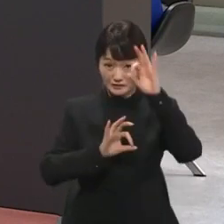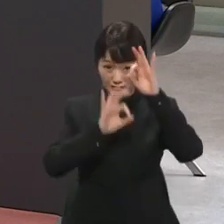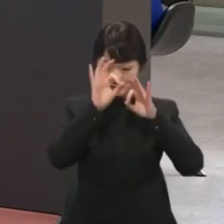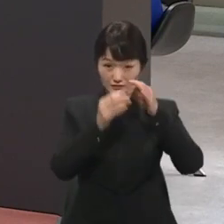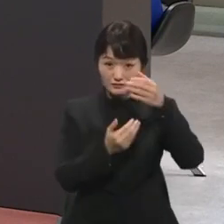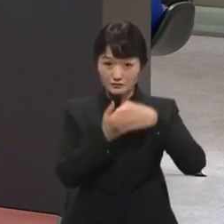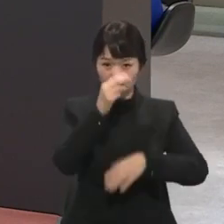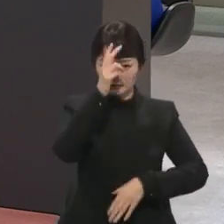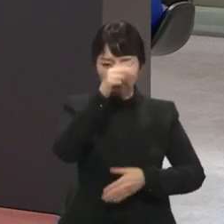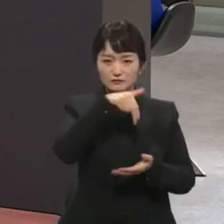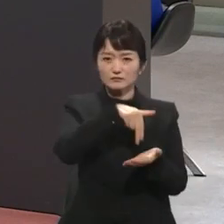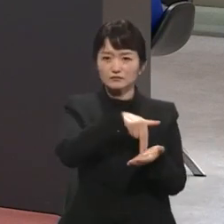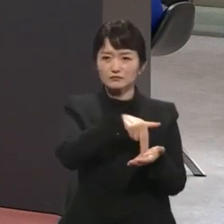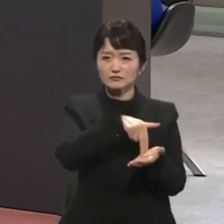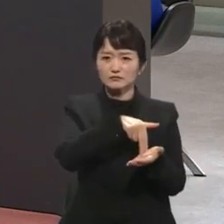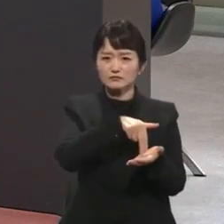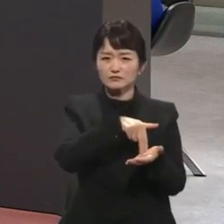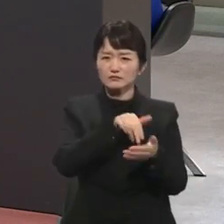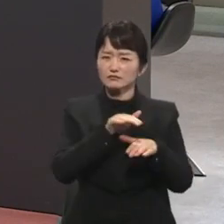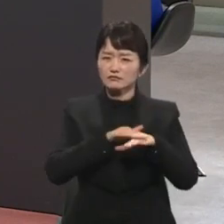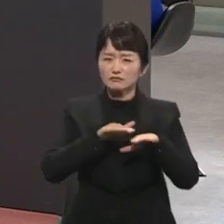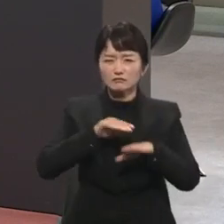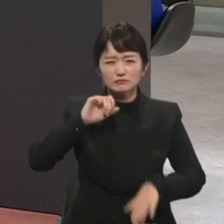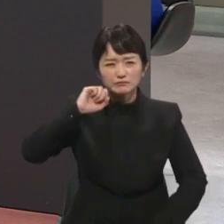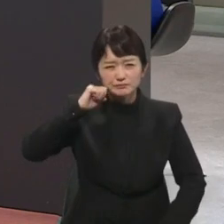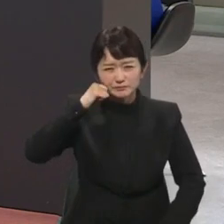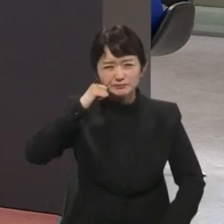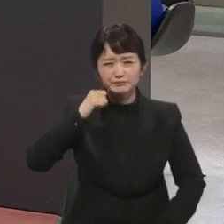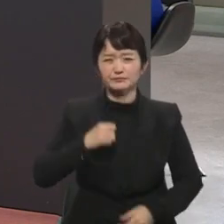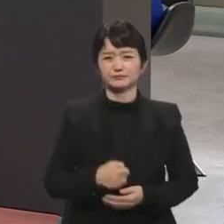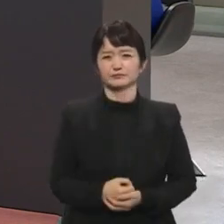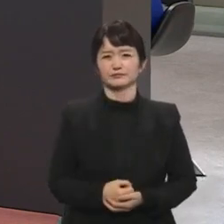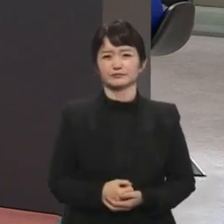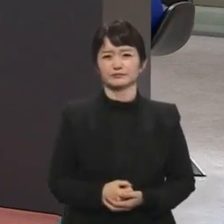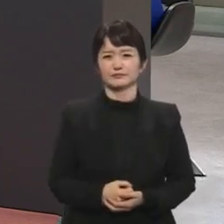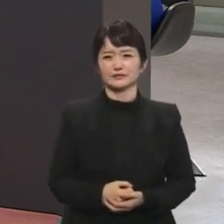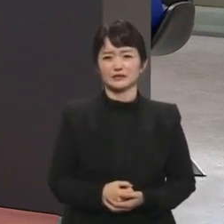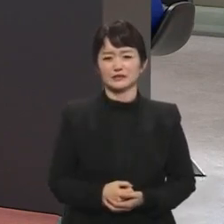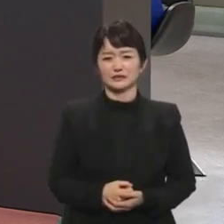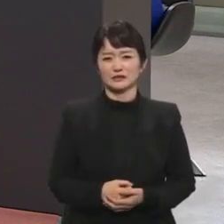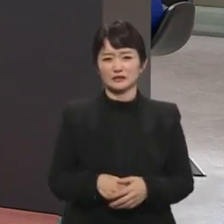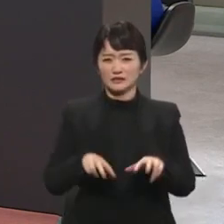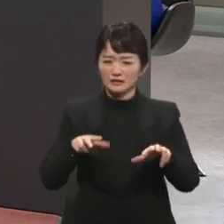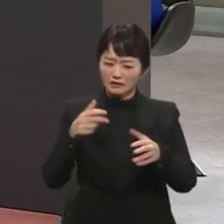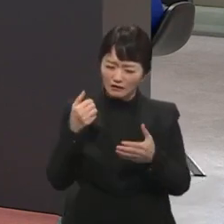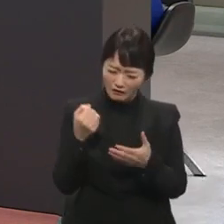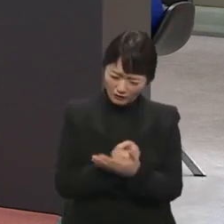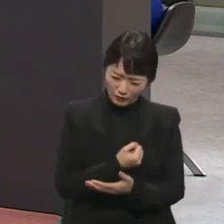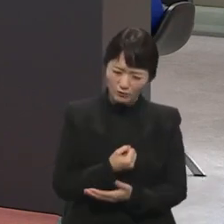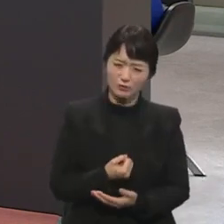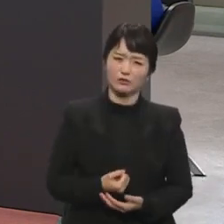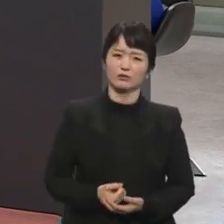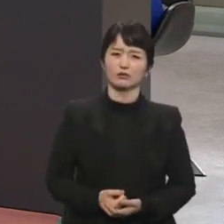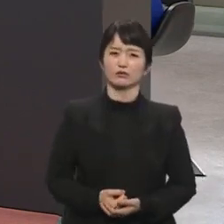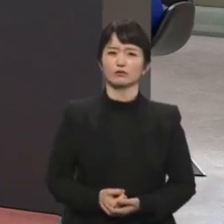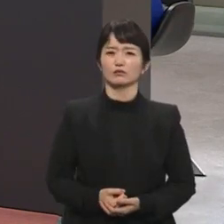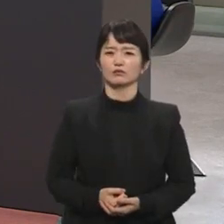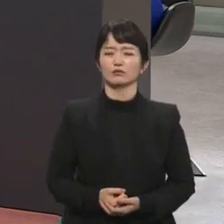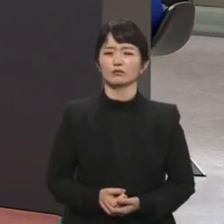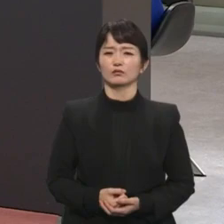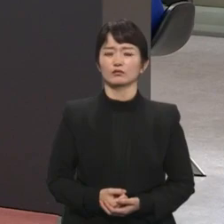경찰 입장에서는 참 어려울 거 같아요 그러니까 이게 지금 너무 안타까운 상황인데 맞습니다 어